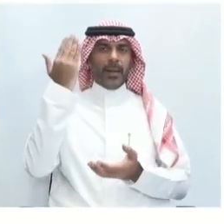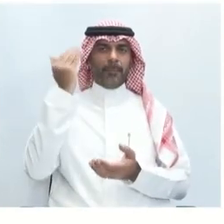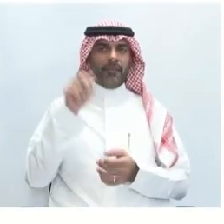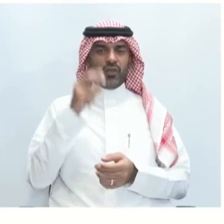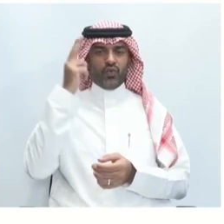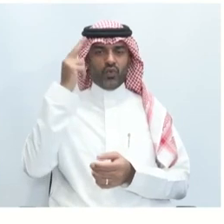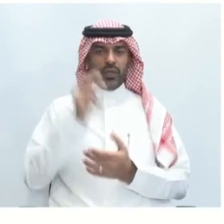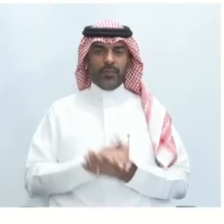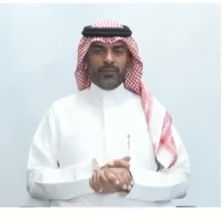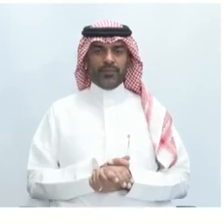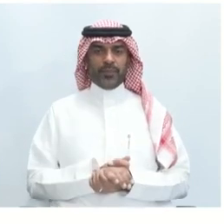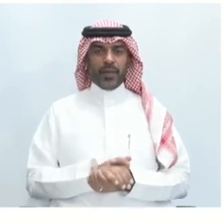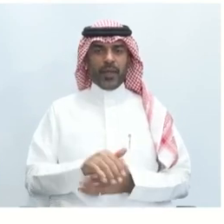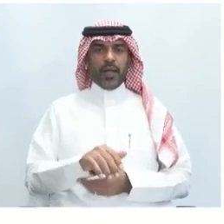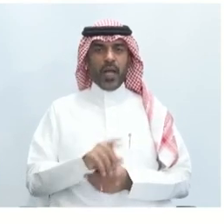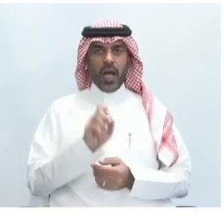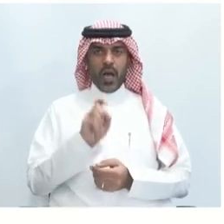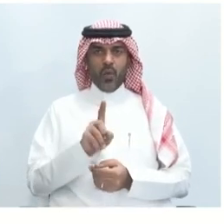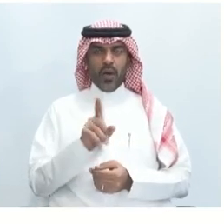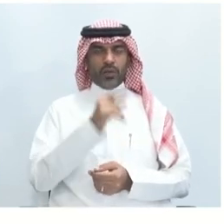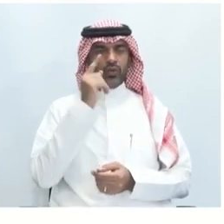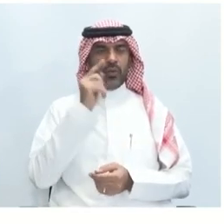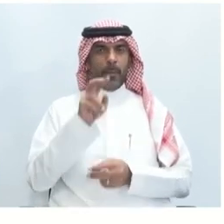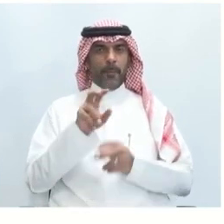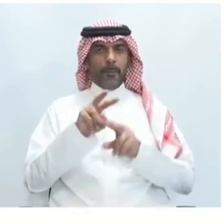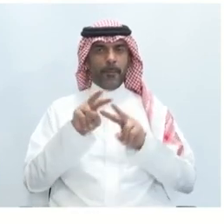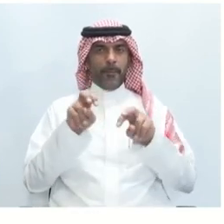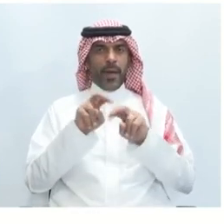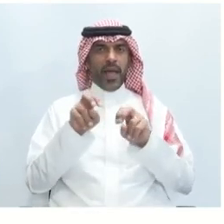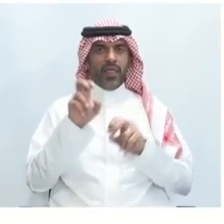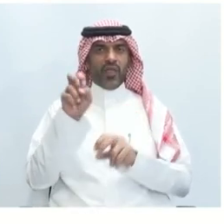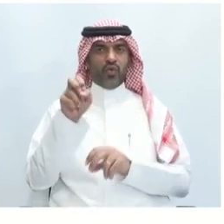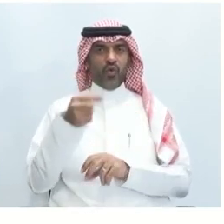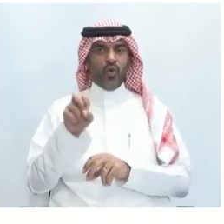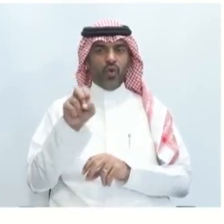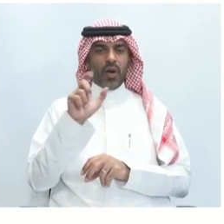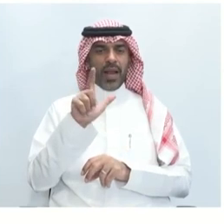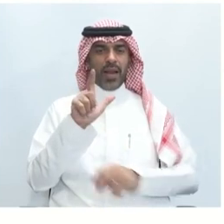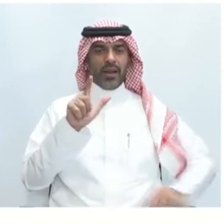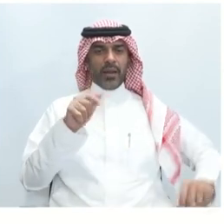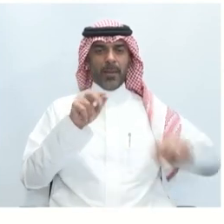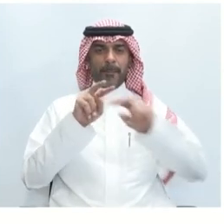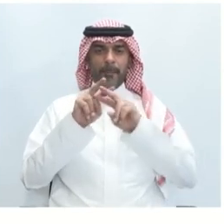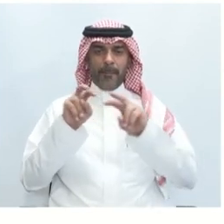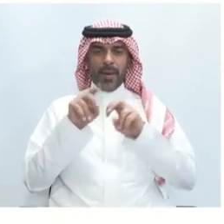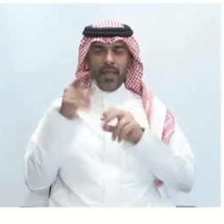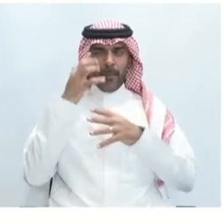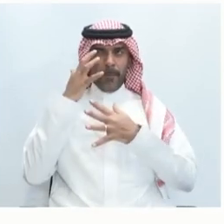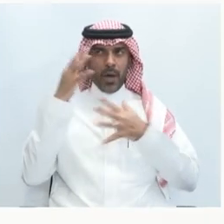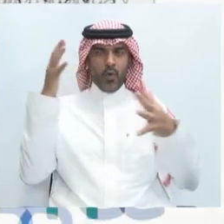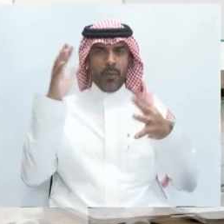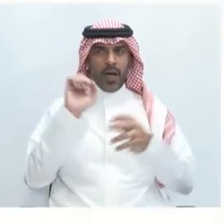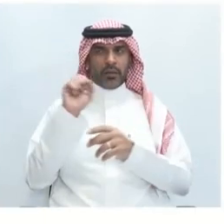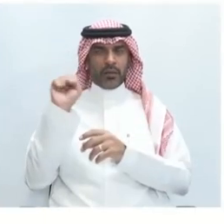واحد استعين طبعا بمحرك البحث جوجل للبحث عن معلومات حول هذه المتاحف لاضافتها الى مشاركاتك